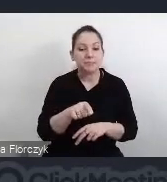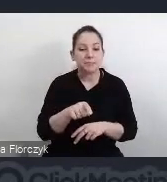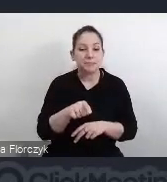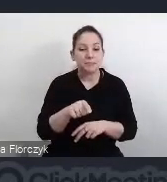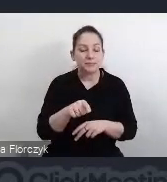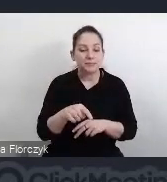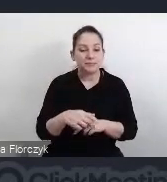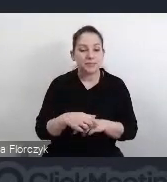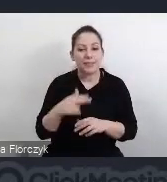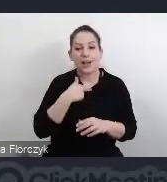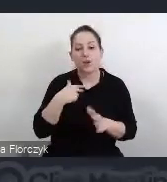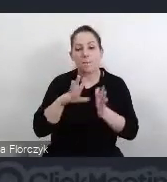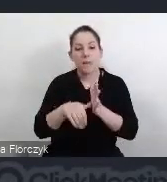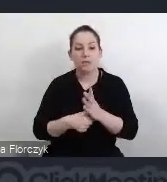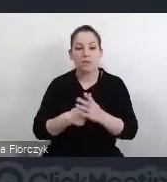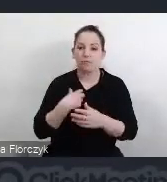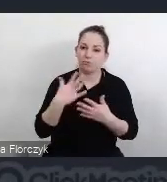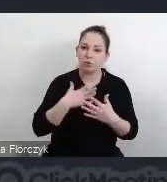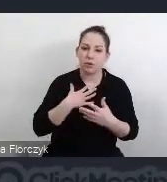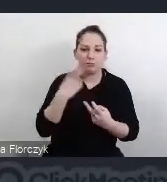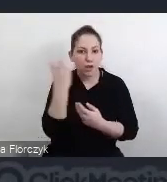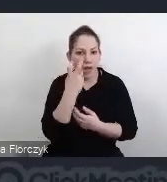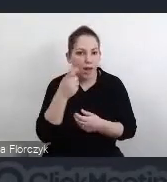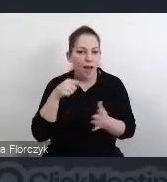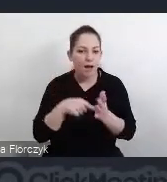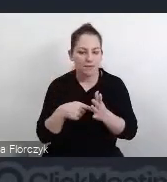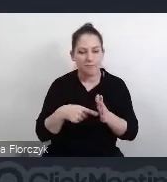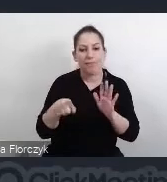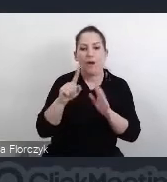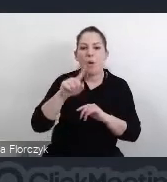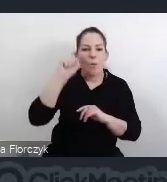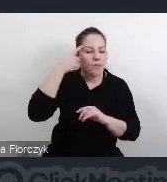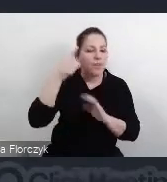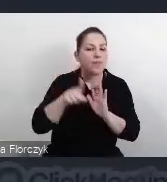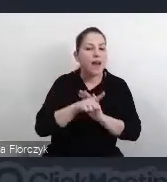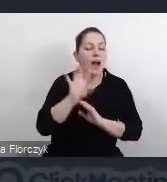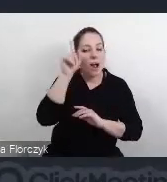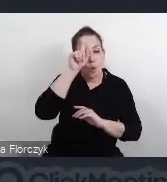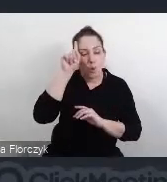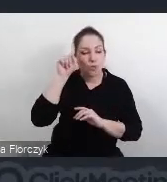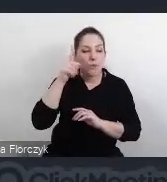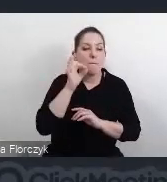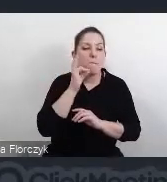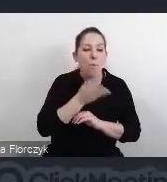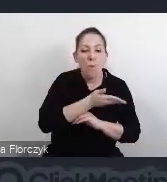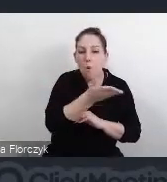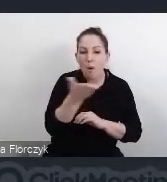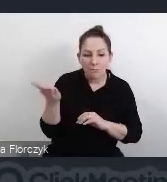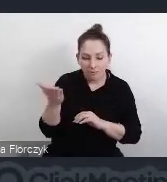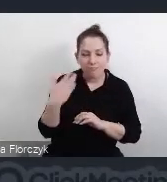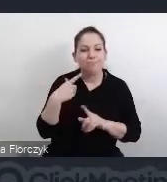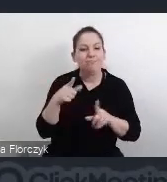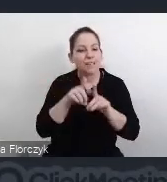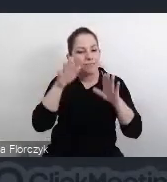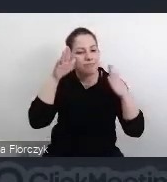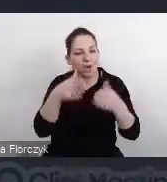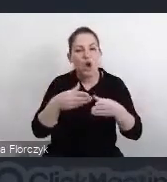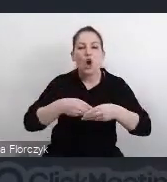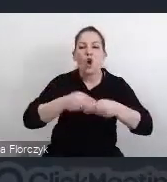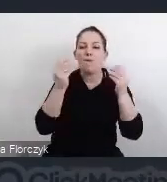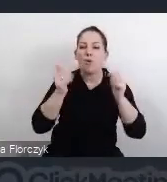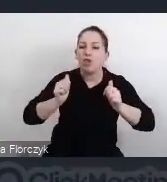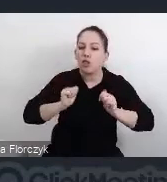to nasze miasto jako miasto atrakcyjne, przede wszystkim właśnie dla ludzi młodych, no to stawiamy również na rozwój